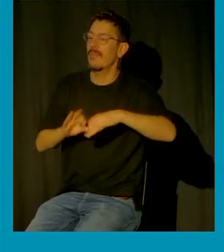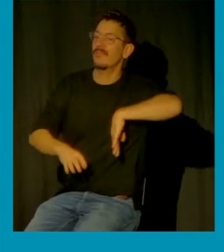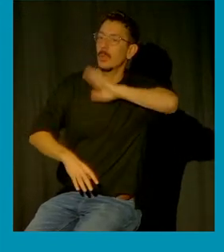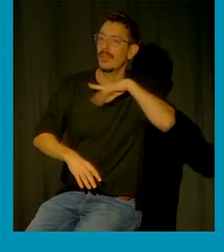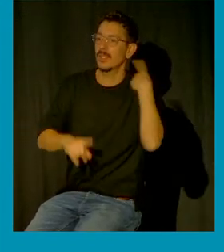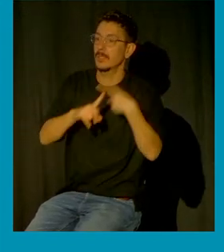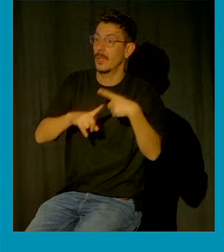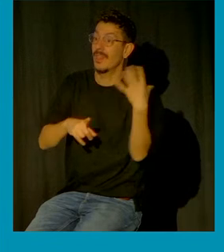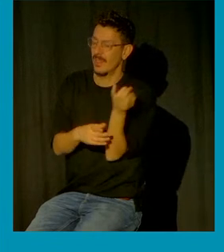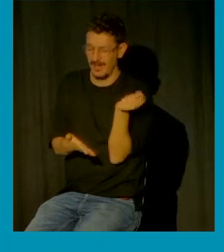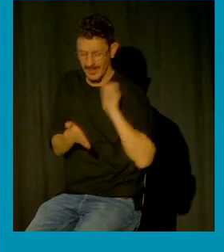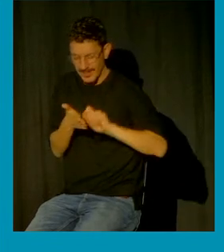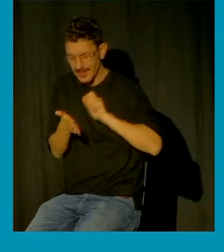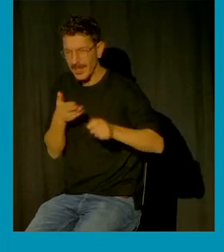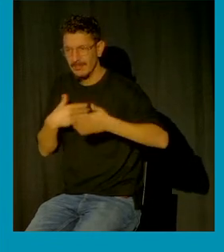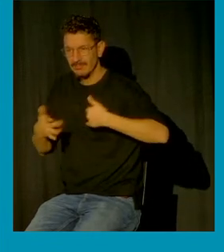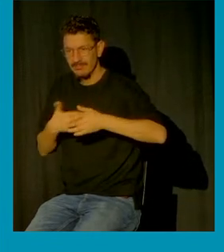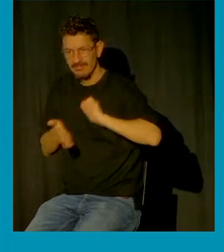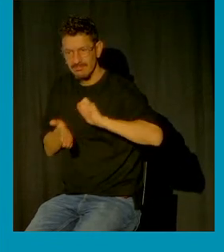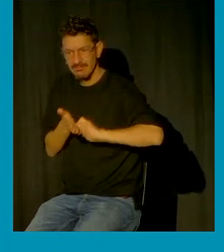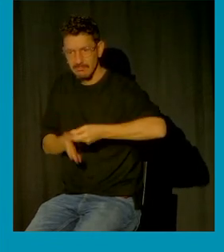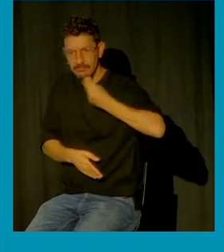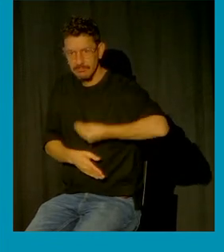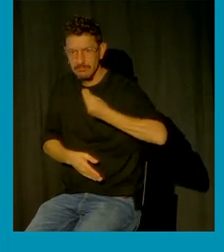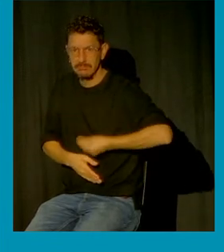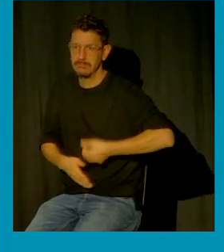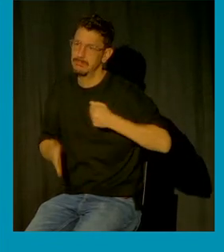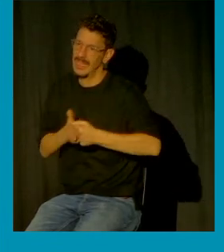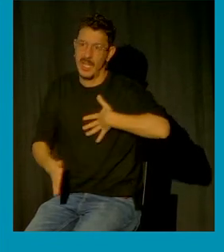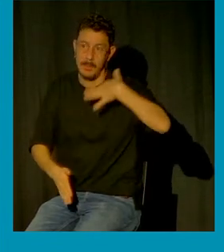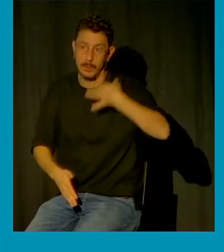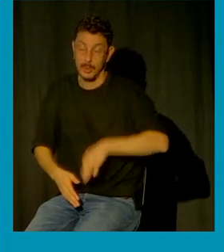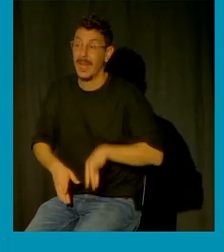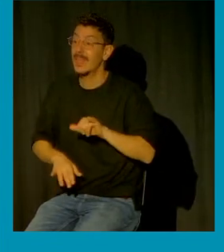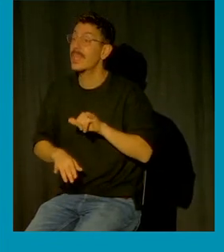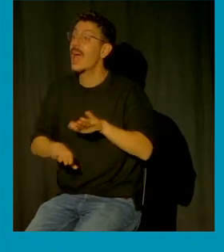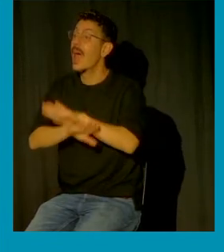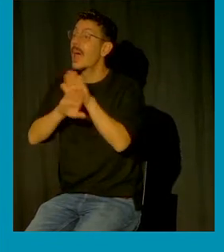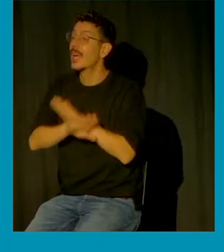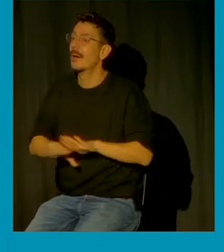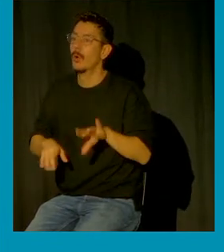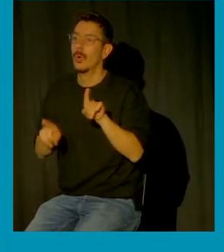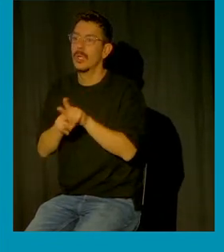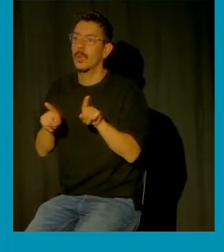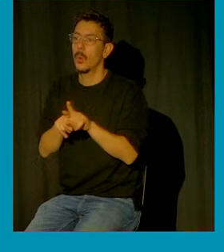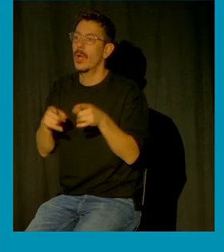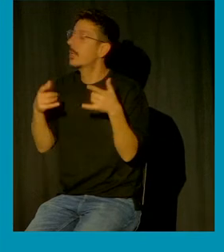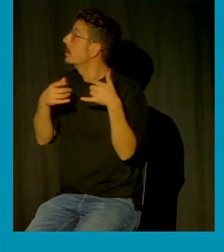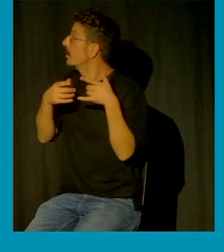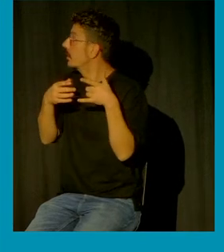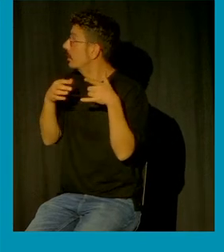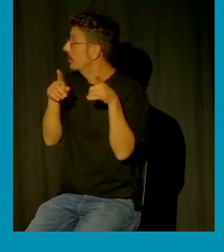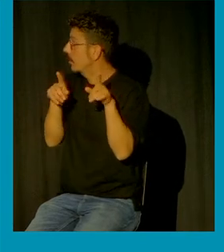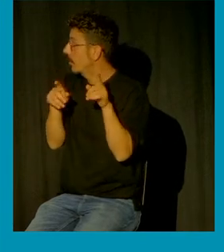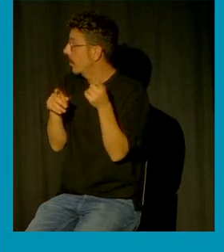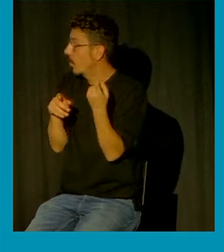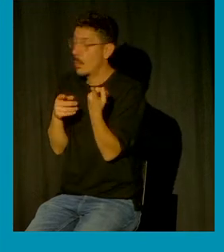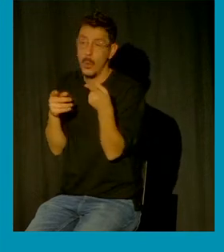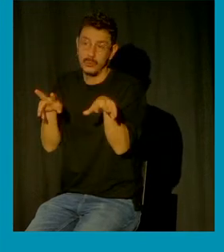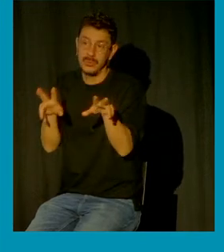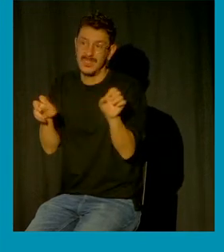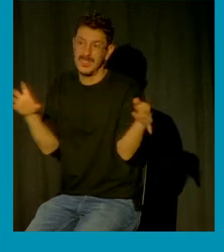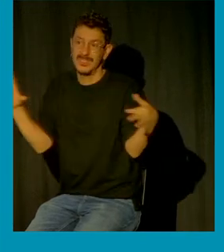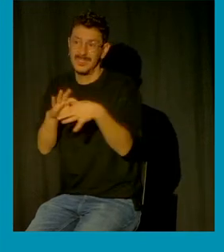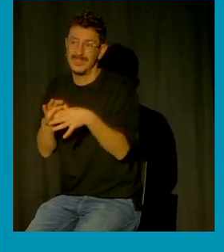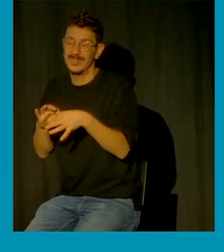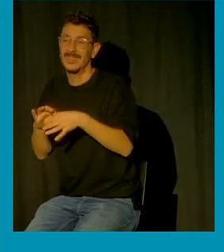ben redactades possibles i acabo amb aquesta menció abans la Lorena parlava d'una sentència de l'Audiència de Barcelona